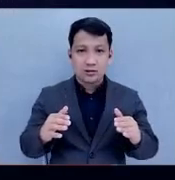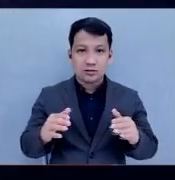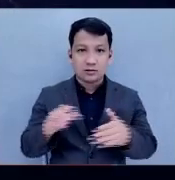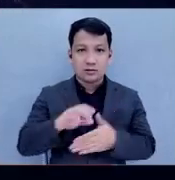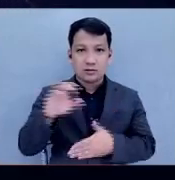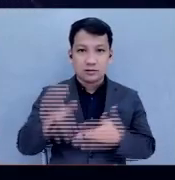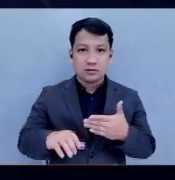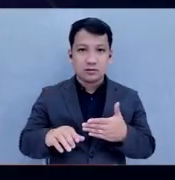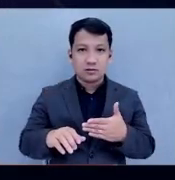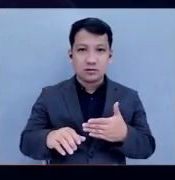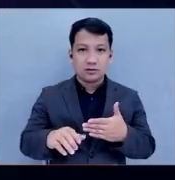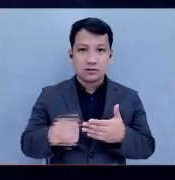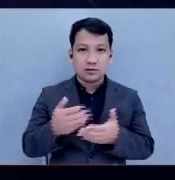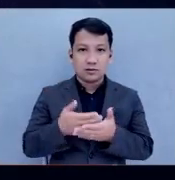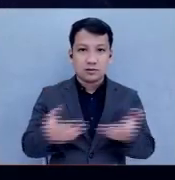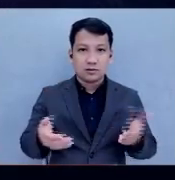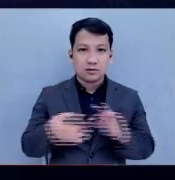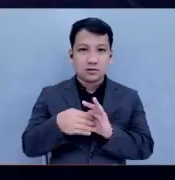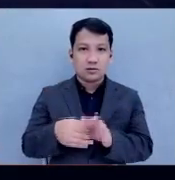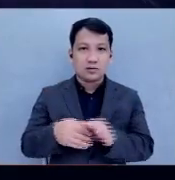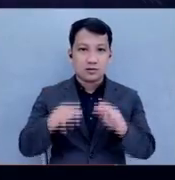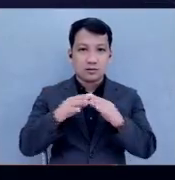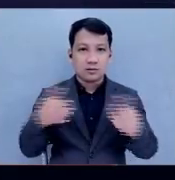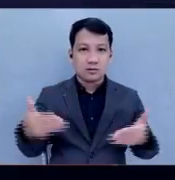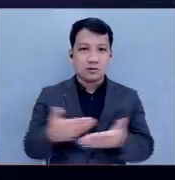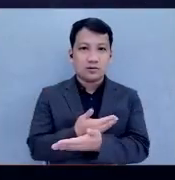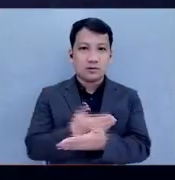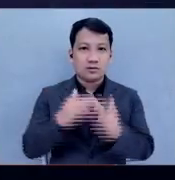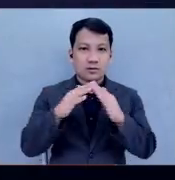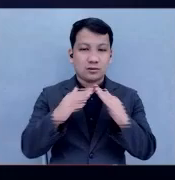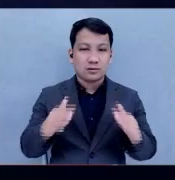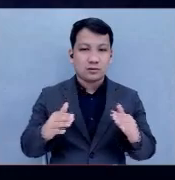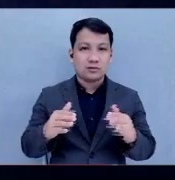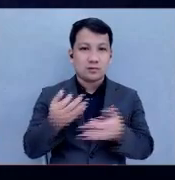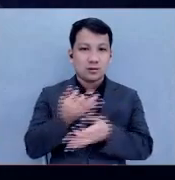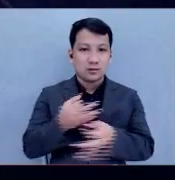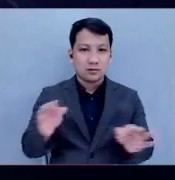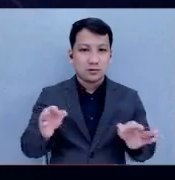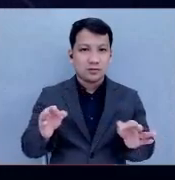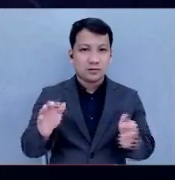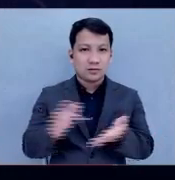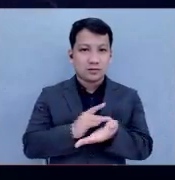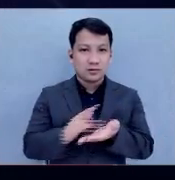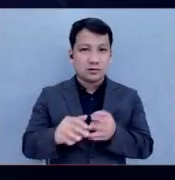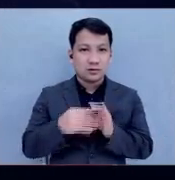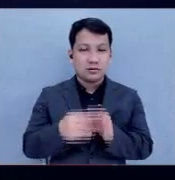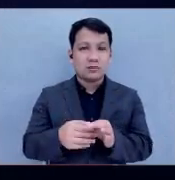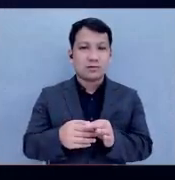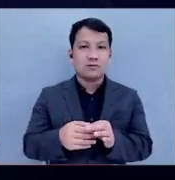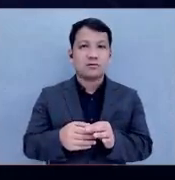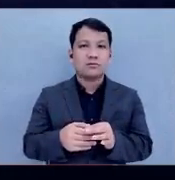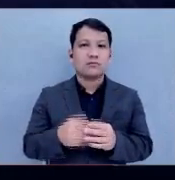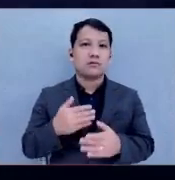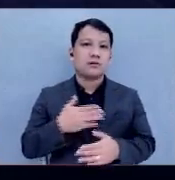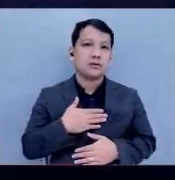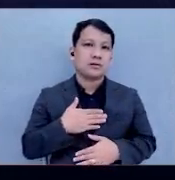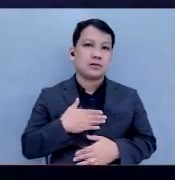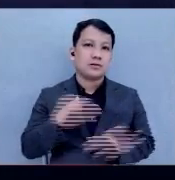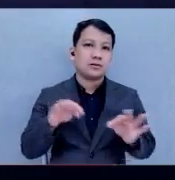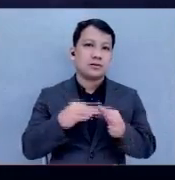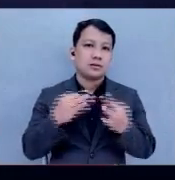appliances ang bagong bahay May free gadgets pa sa sobrang tuwa ng pamilya na